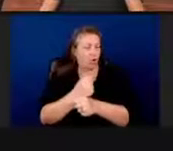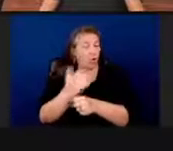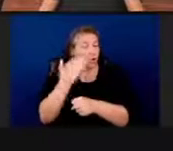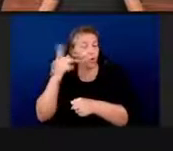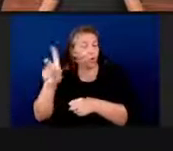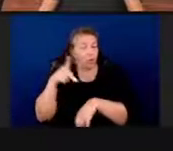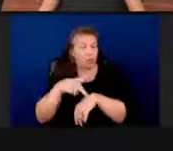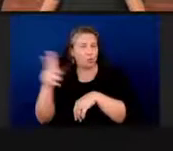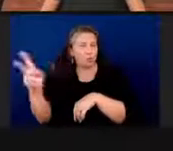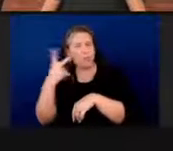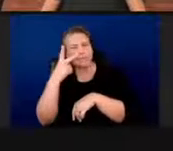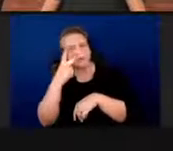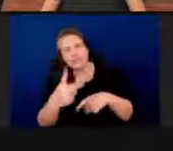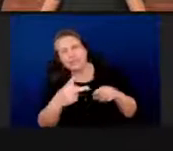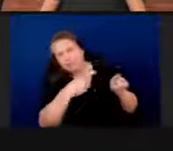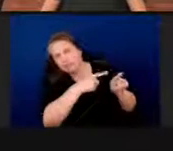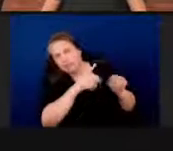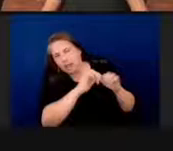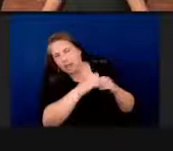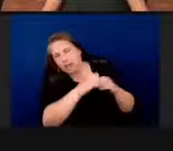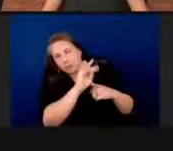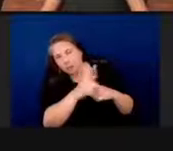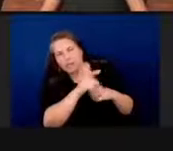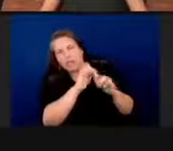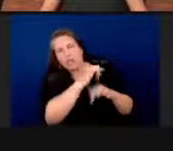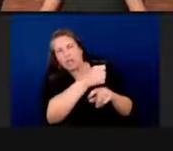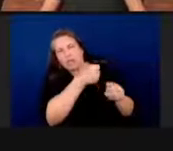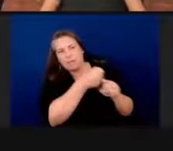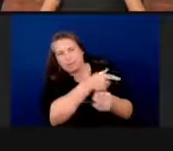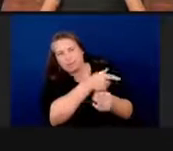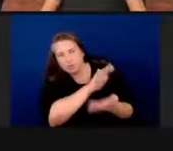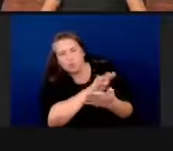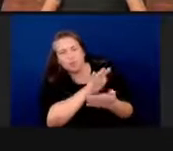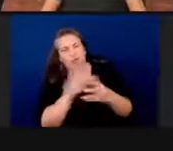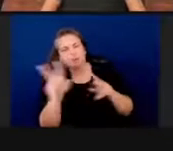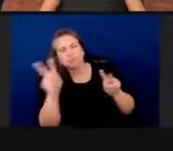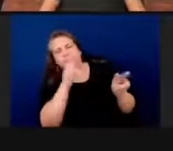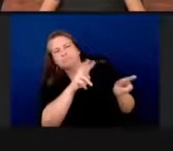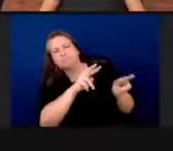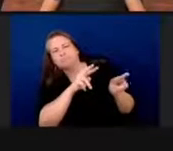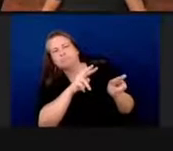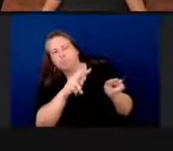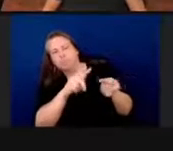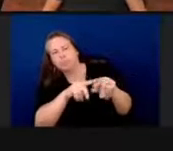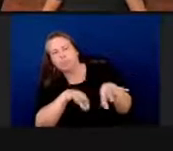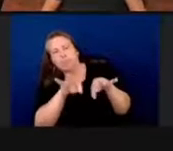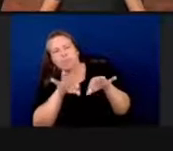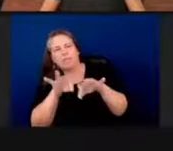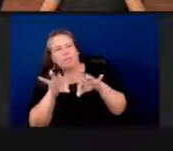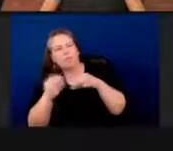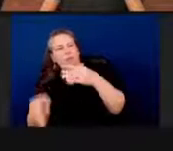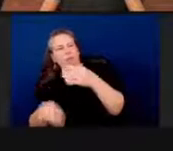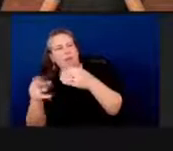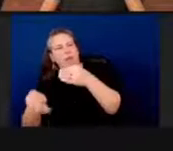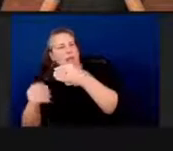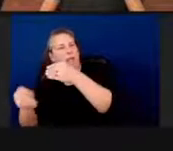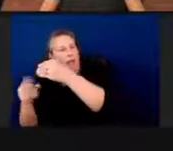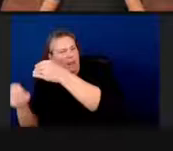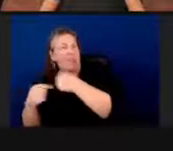وأيضا لدينا تريل بريزرز والأمور التي تحدث والأثر التي تبقيه هذه